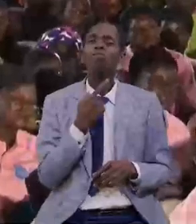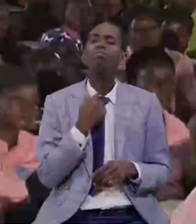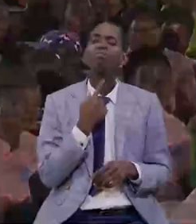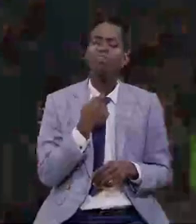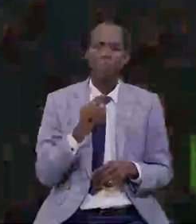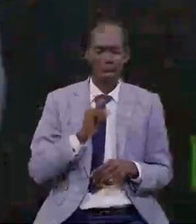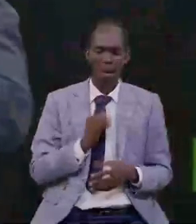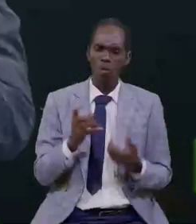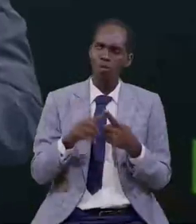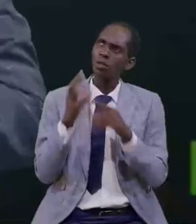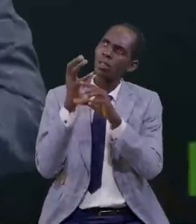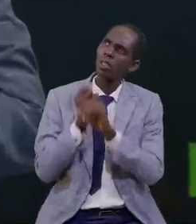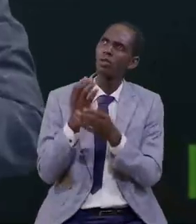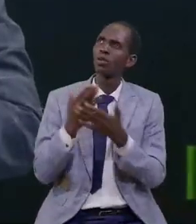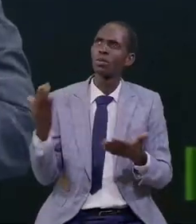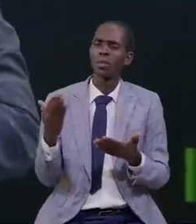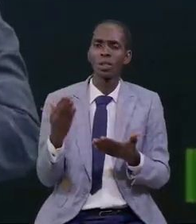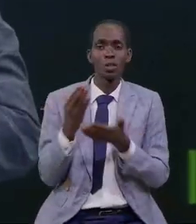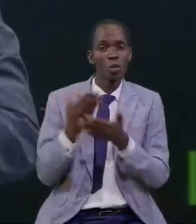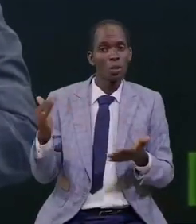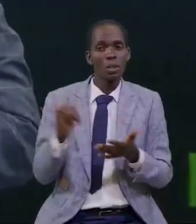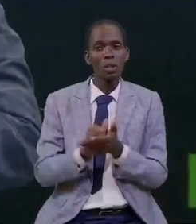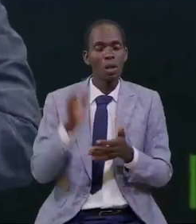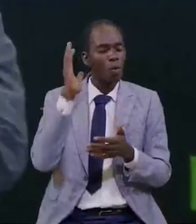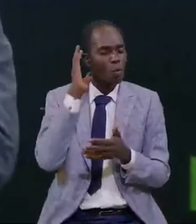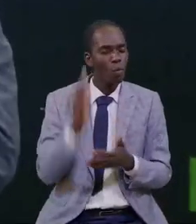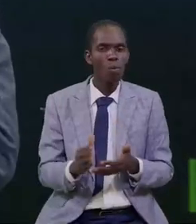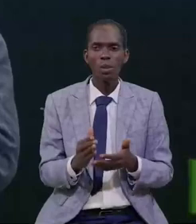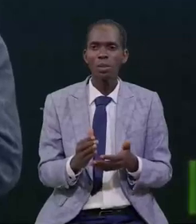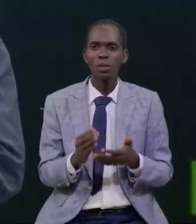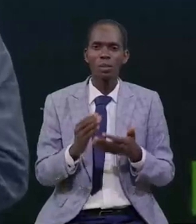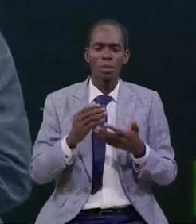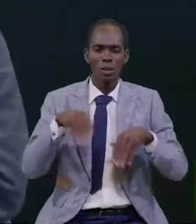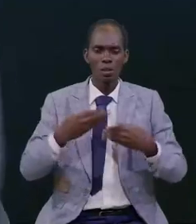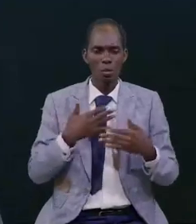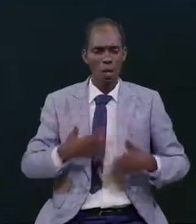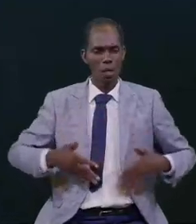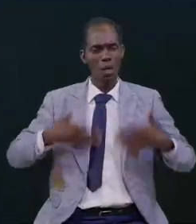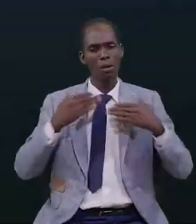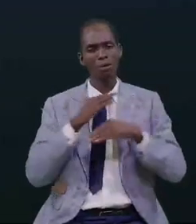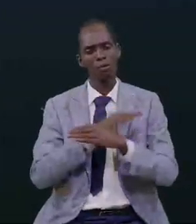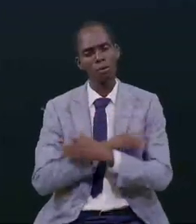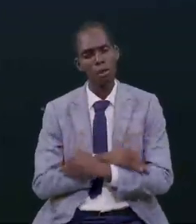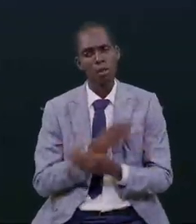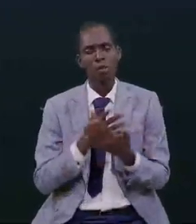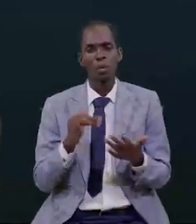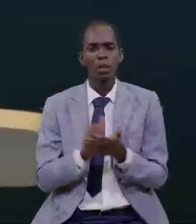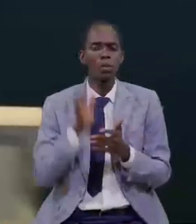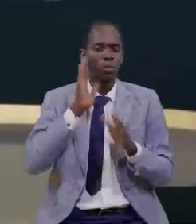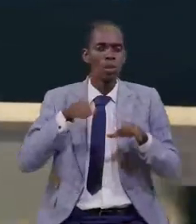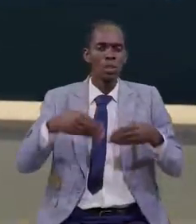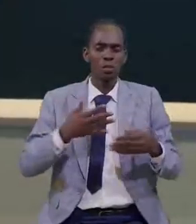recevoir quelque chose quelque chose qui va enrichir ma vie quelque chose qui va rafraîchir ma vie quelque